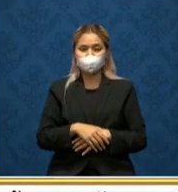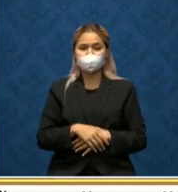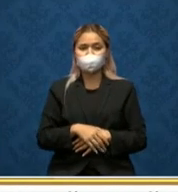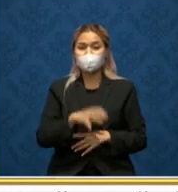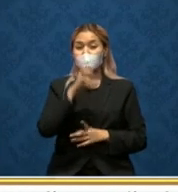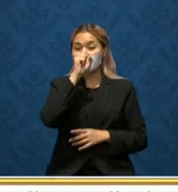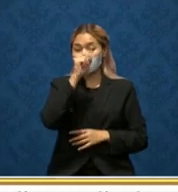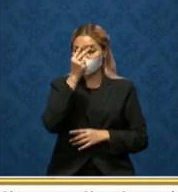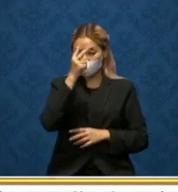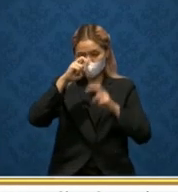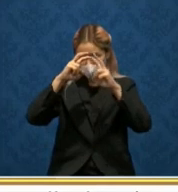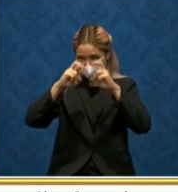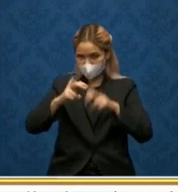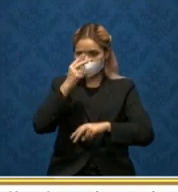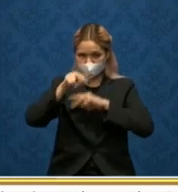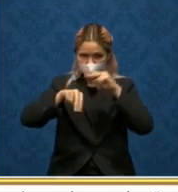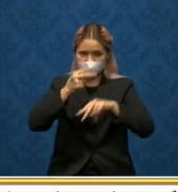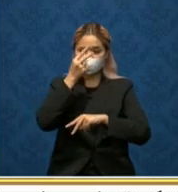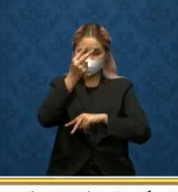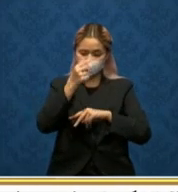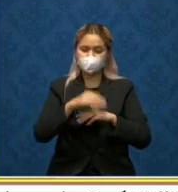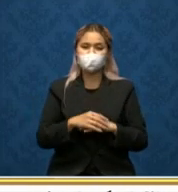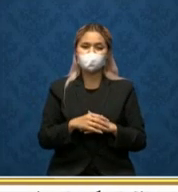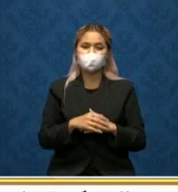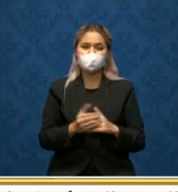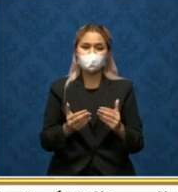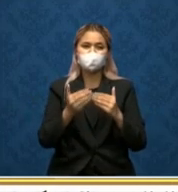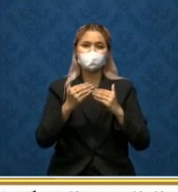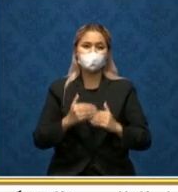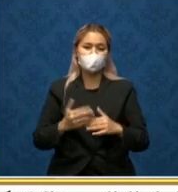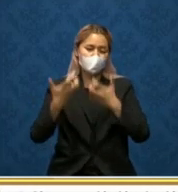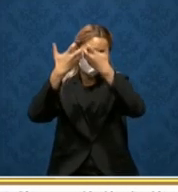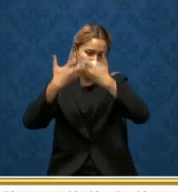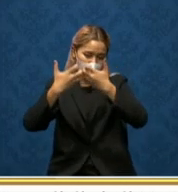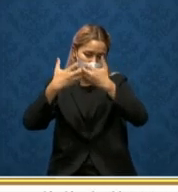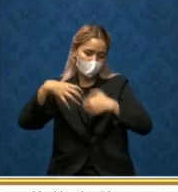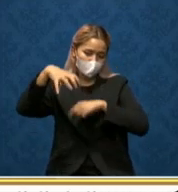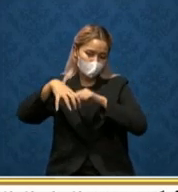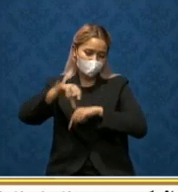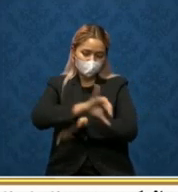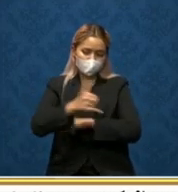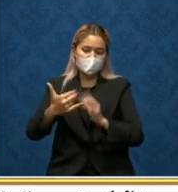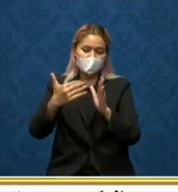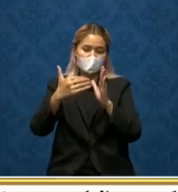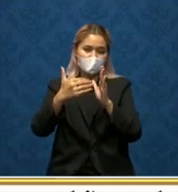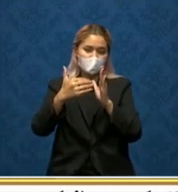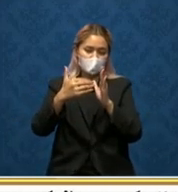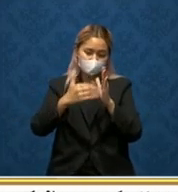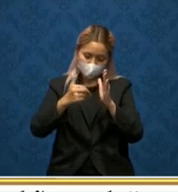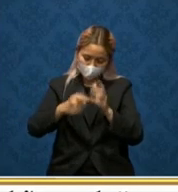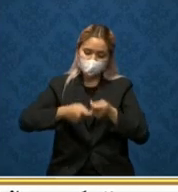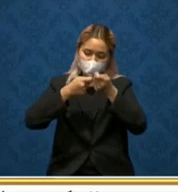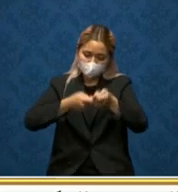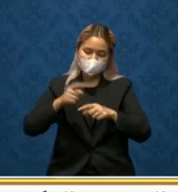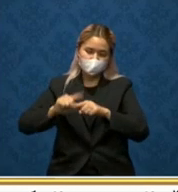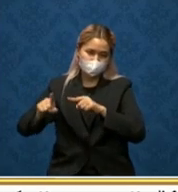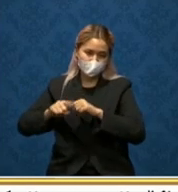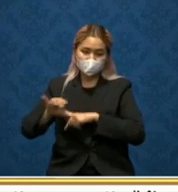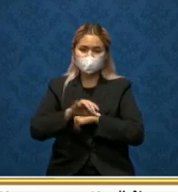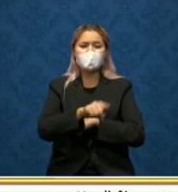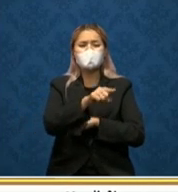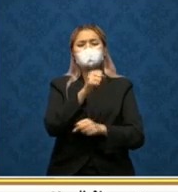อาคารทหารนะครับห้ามทำอะไรครับห้ามทำโรงงานอุตสาหกรรมห้ามทำธุรกิจเกษตรกรรมมีทั้งสวนปลามีทั้งเหมืองหินห้าม